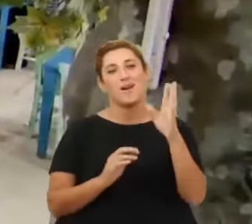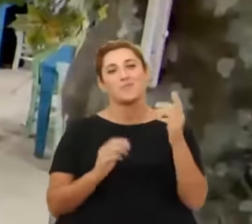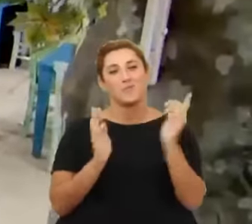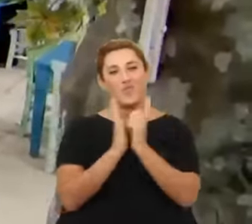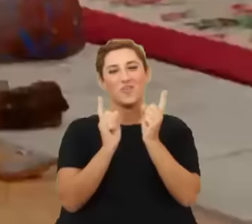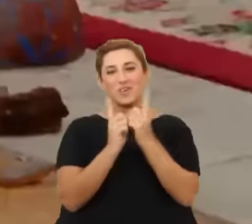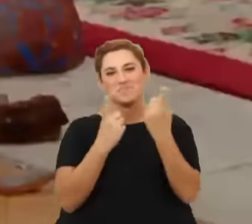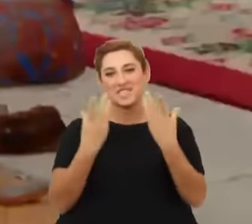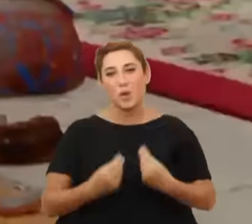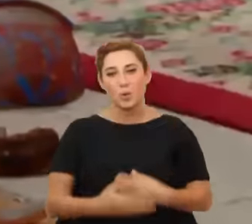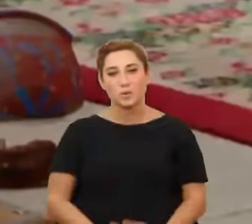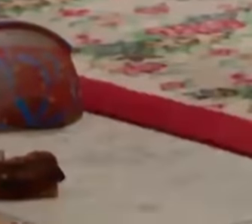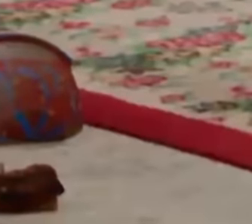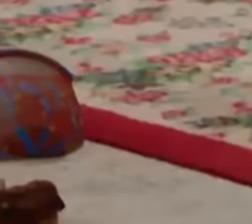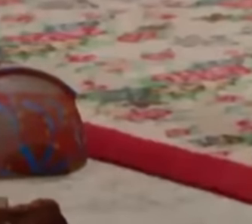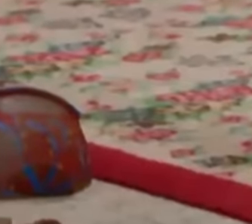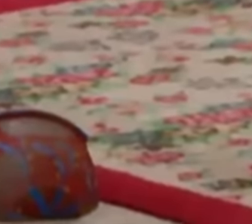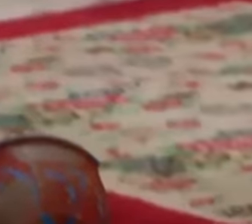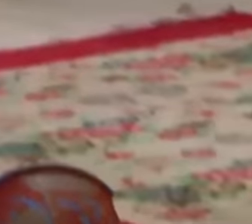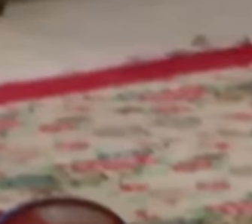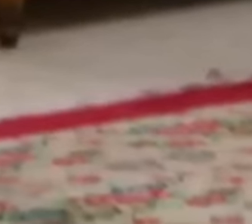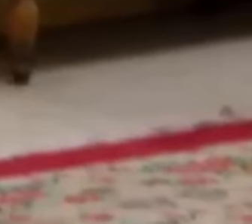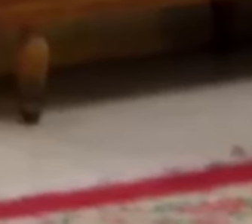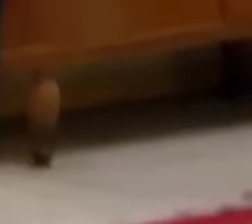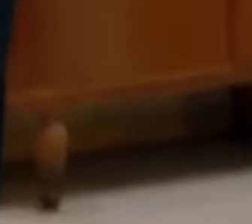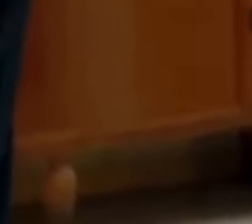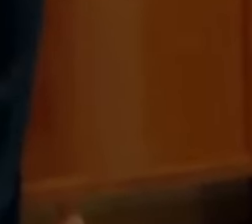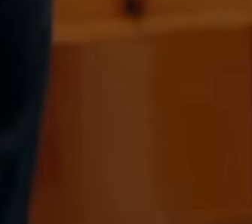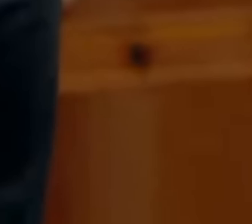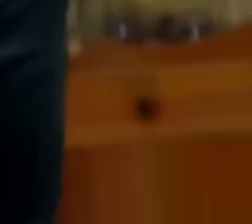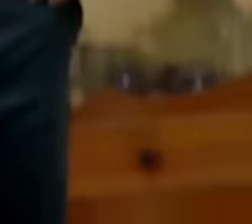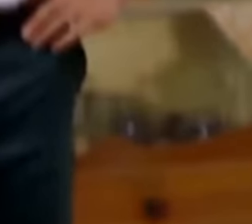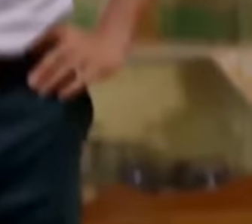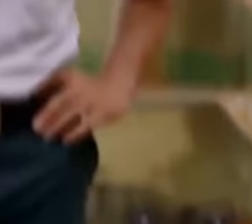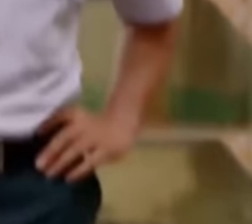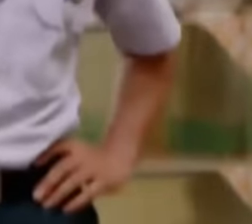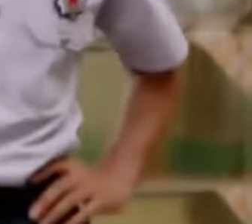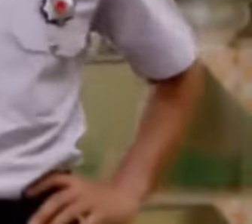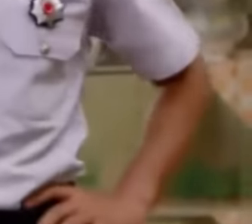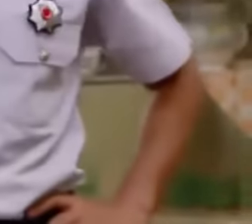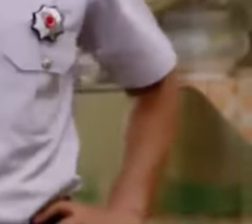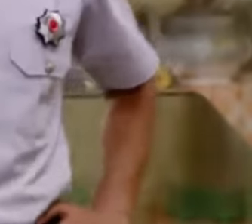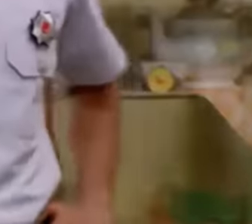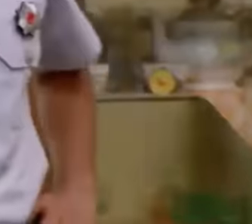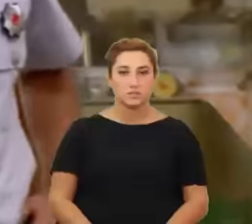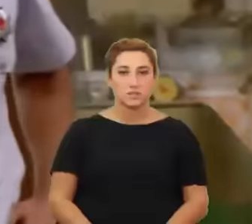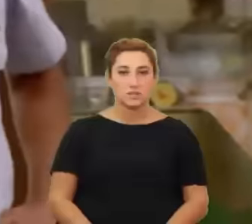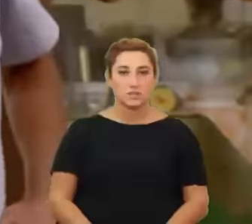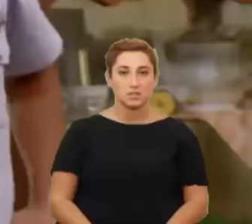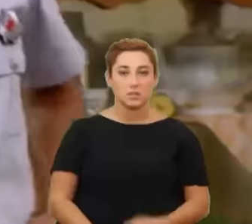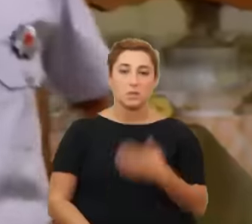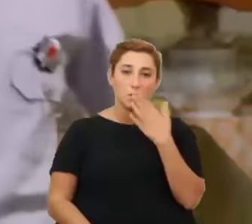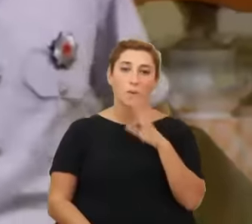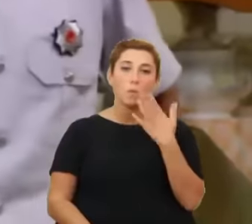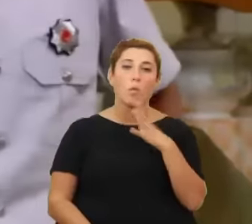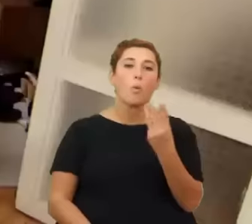oldu da. Rukiye ve Rıza parçalara ayrılmış kaseyle saçılmış böreklerin başında endişeyle dikiliyorlar. Yok